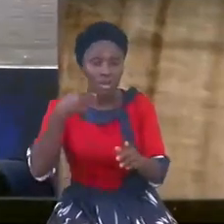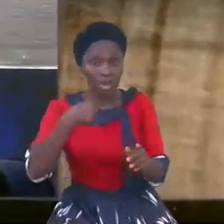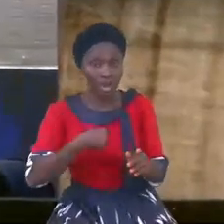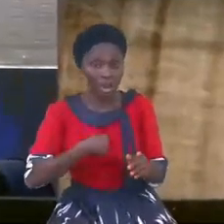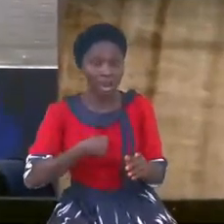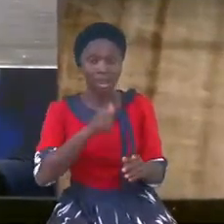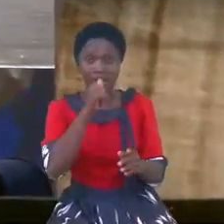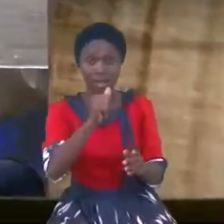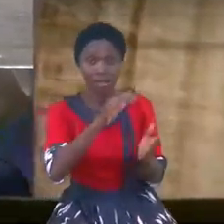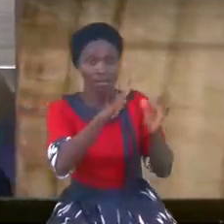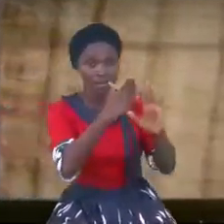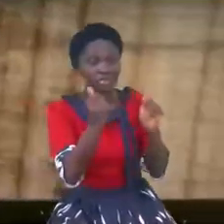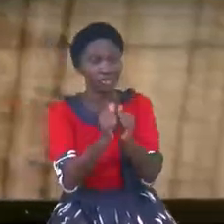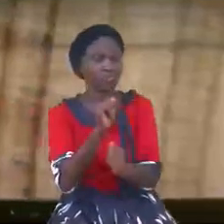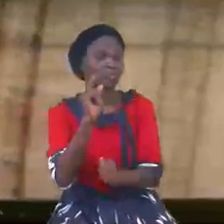vous.